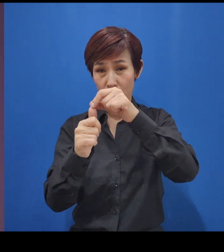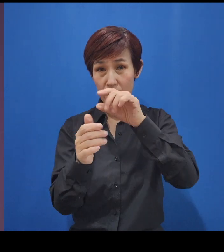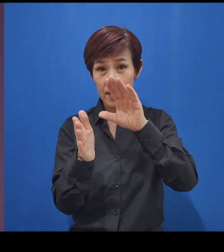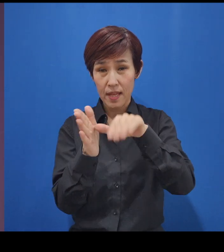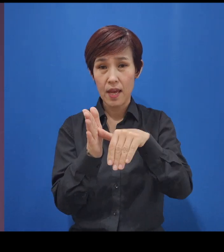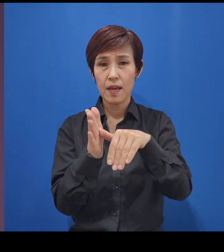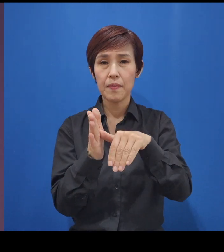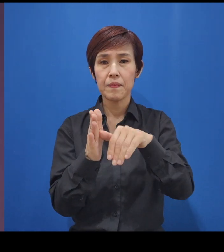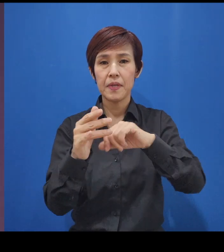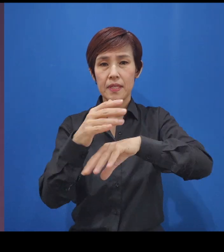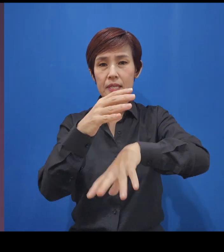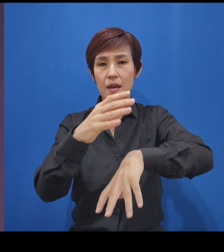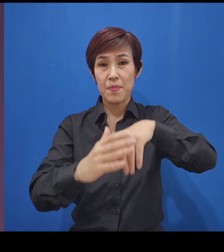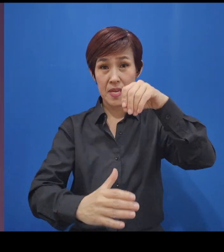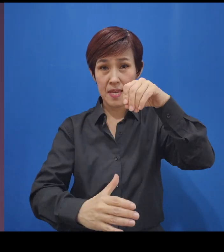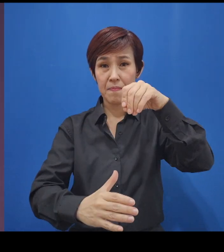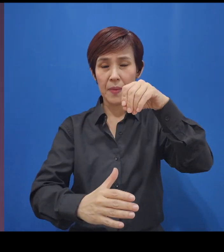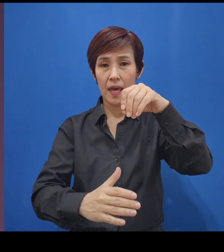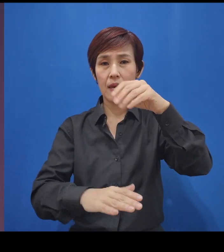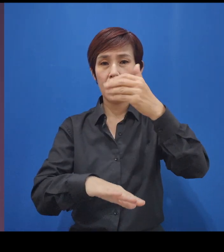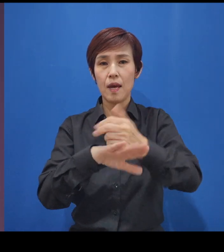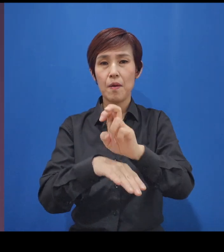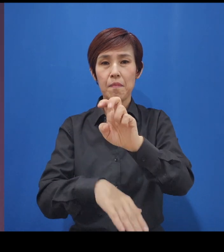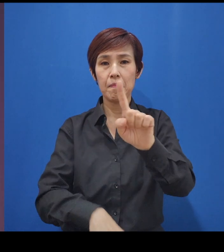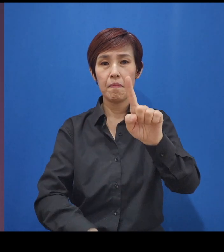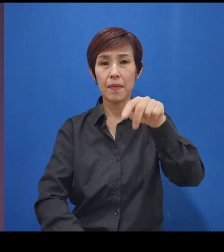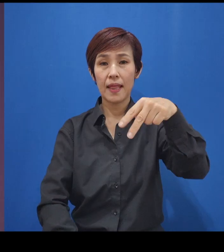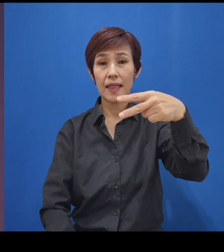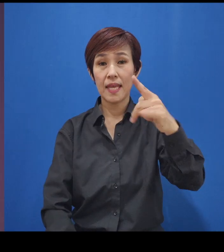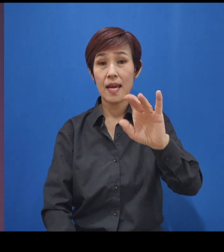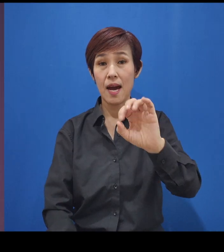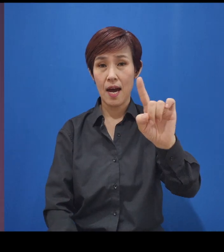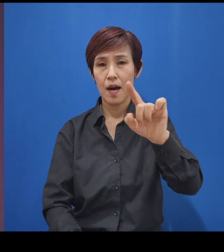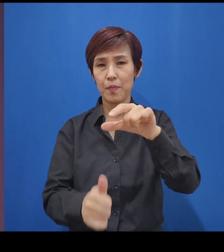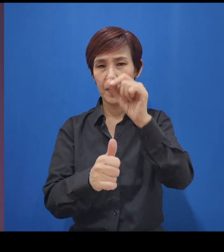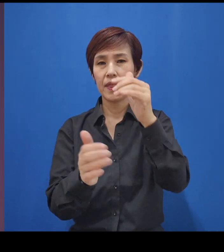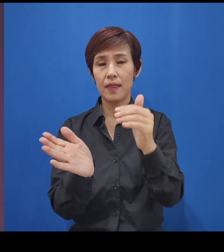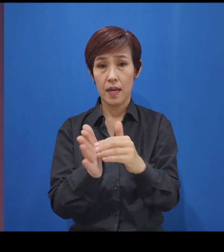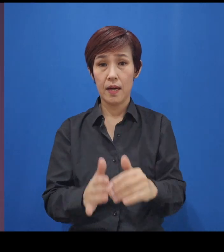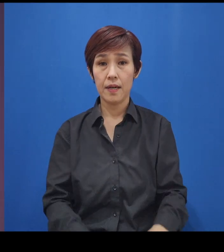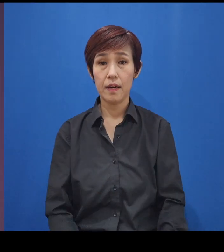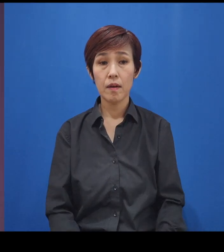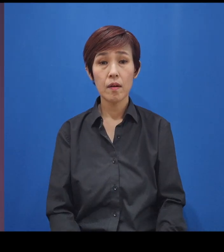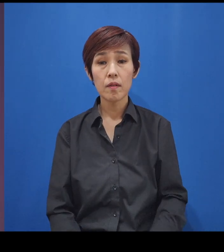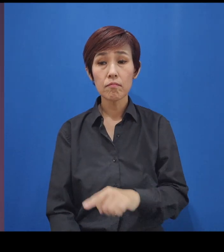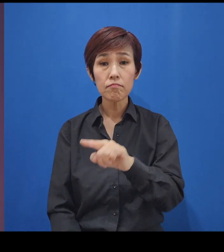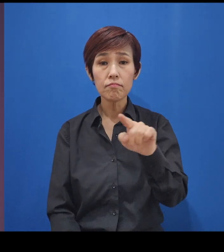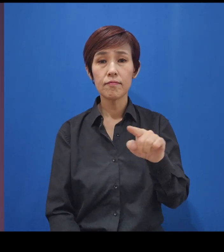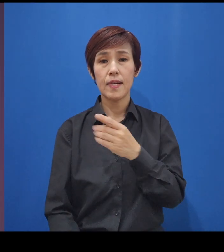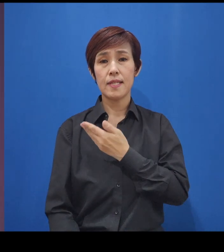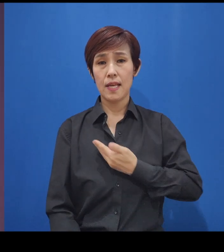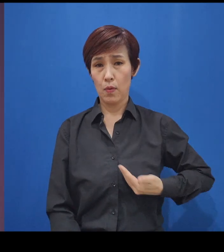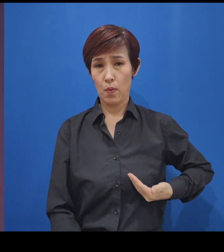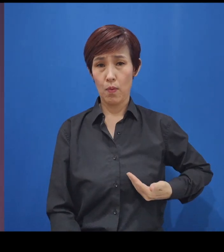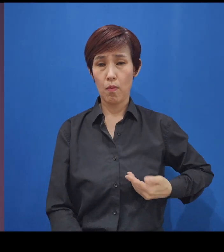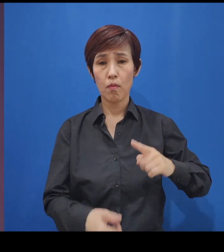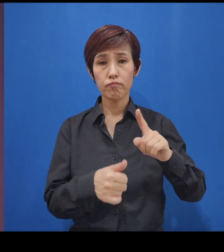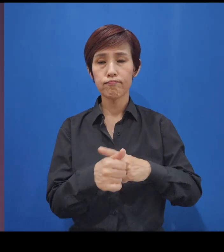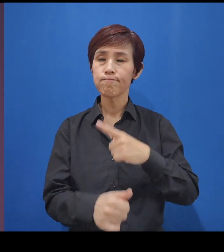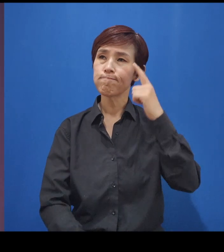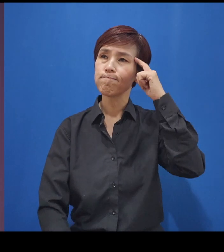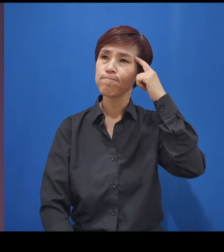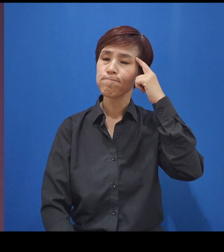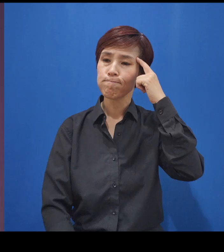26절, 제비 뽑아 마띠아를 얻으니라. 그들은 사도였어요. 그래서